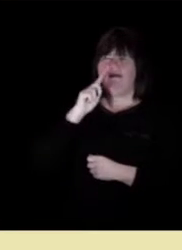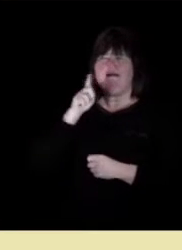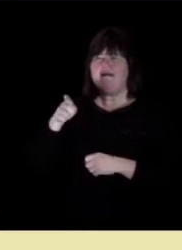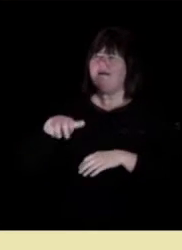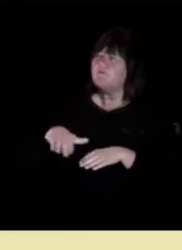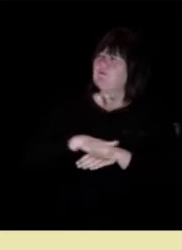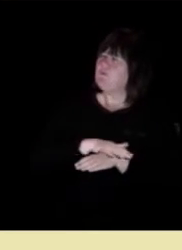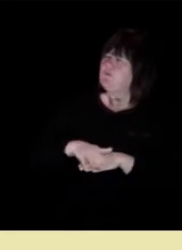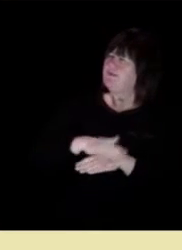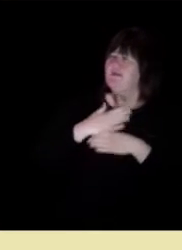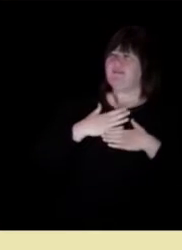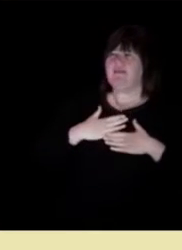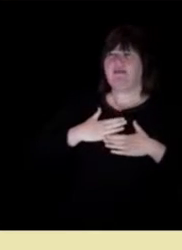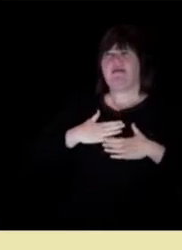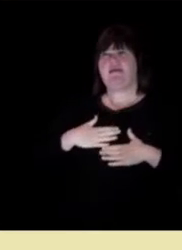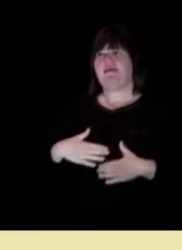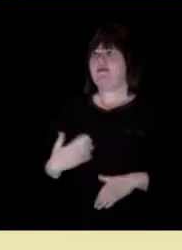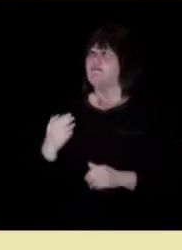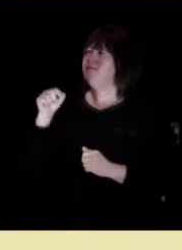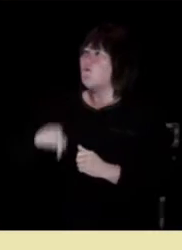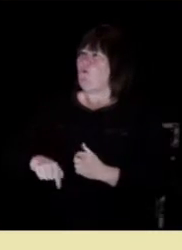Känna efter nå?